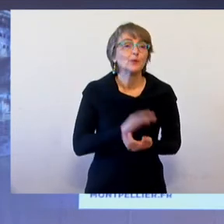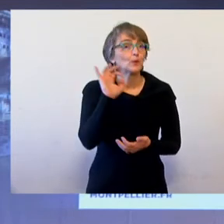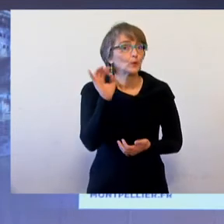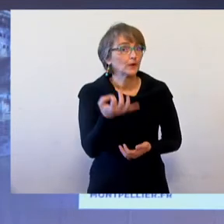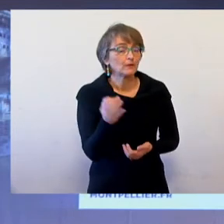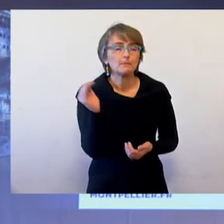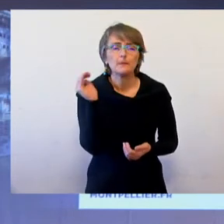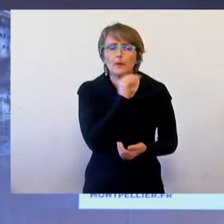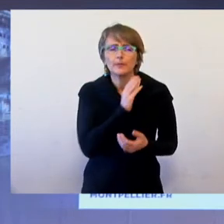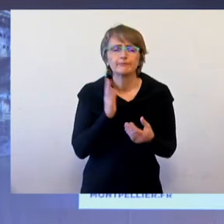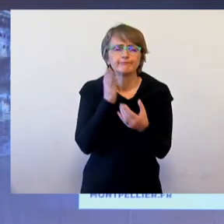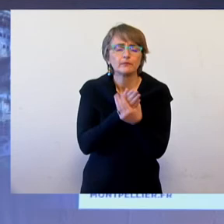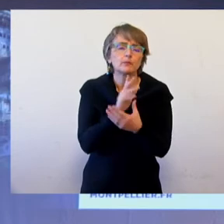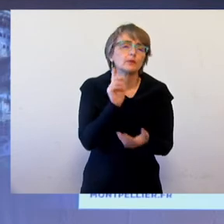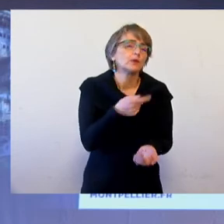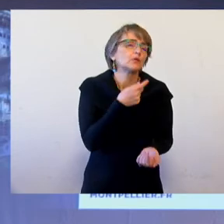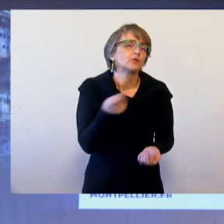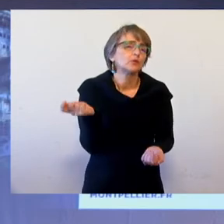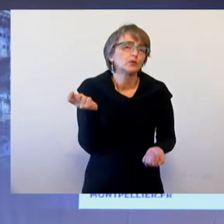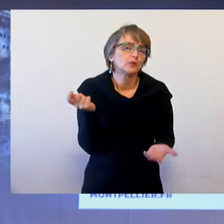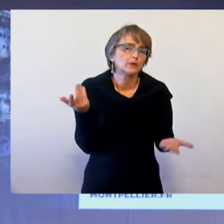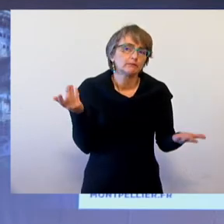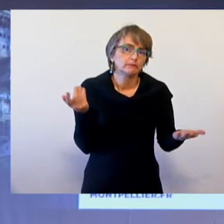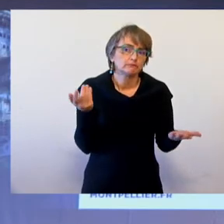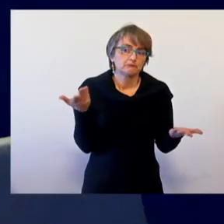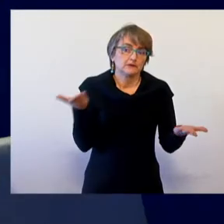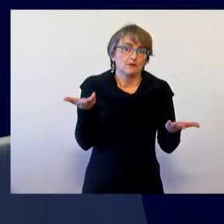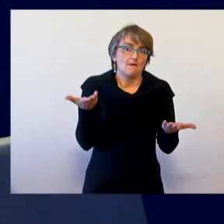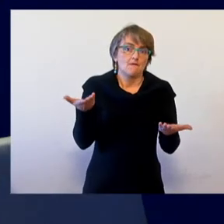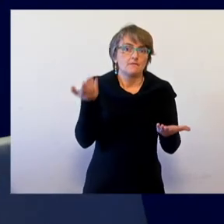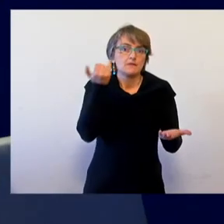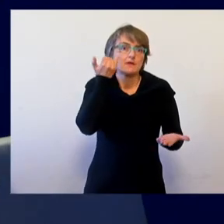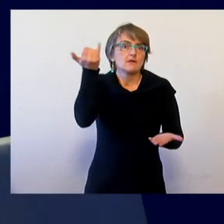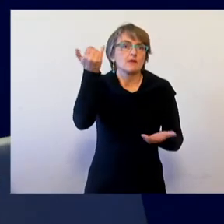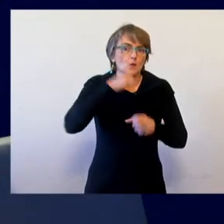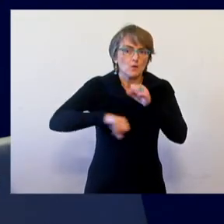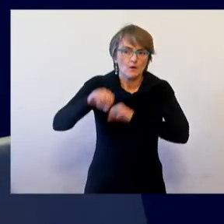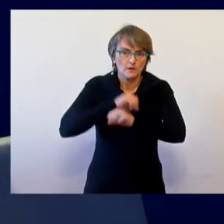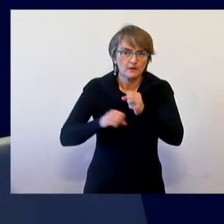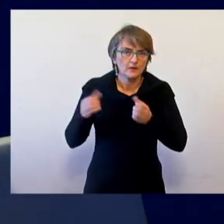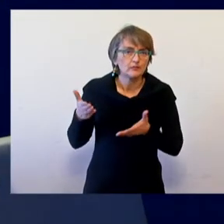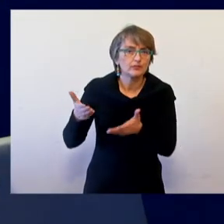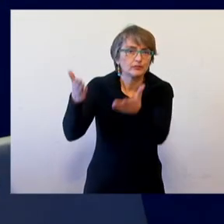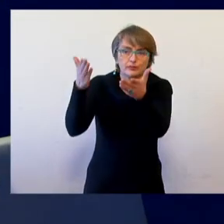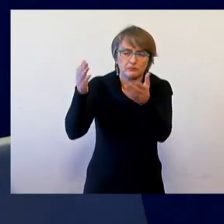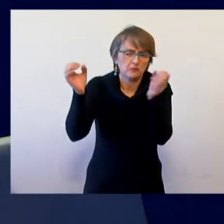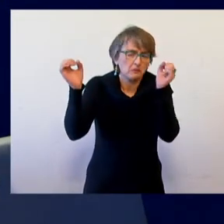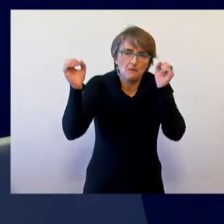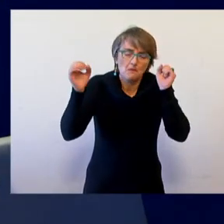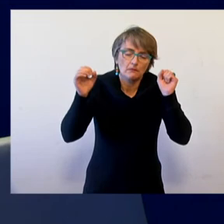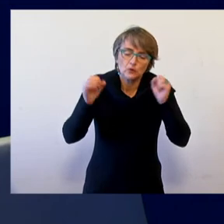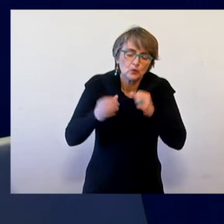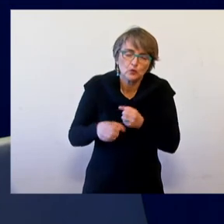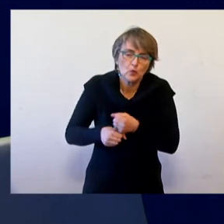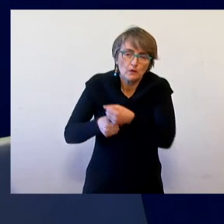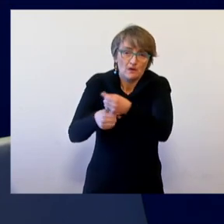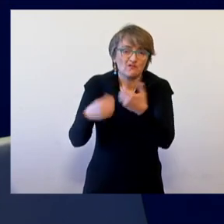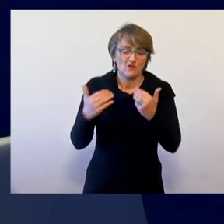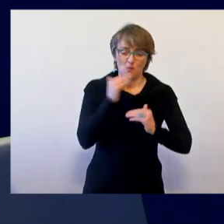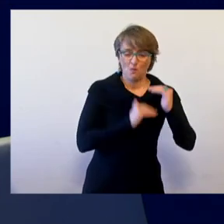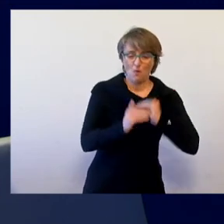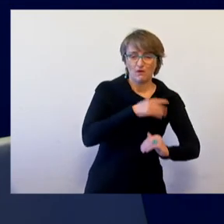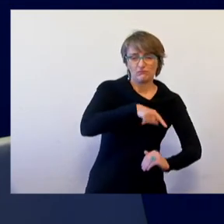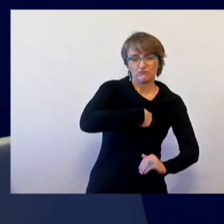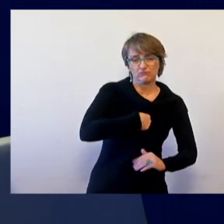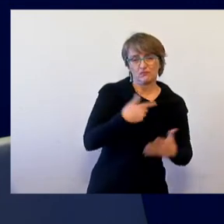Oui, très rapidement, bah évidemment, je soutiens cette initiative. Hein. C'était d'ailleurs dans le programme que l'on portait d'avoir une maison de l'égalité. Et je trouve ça